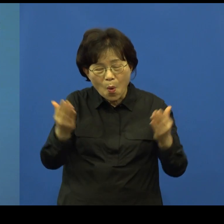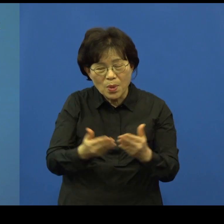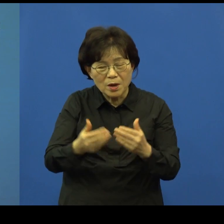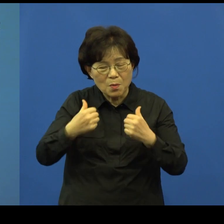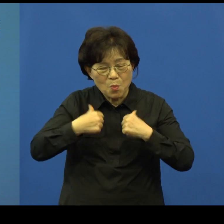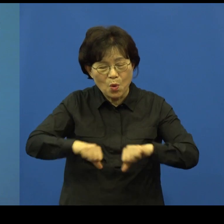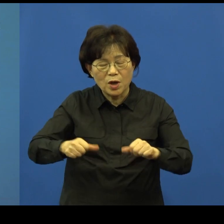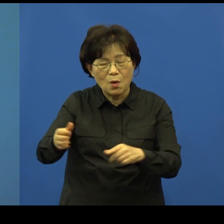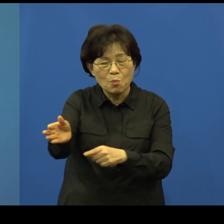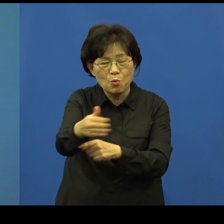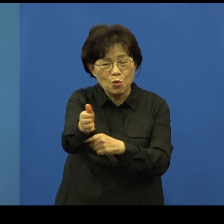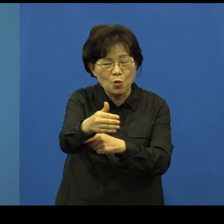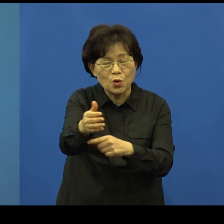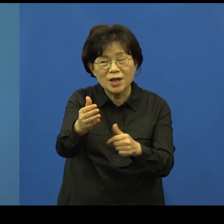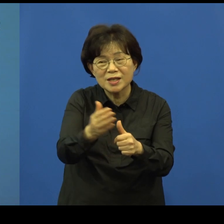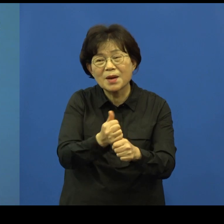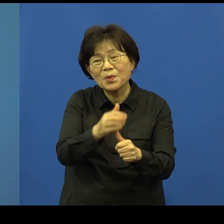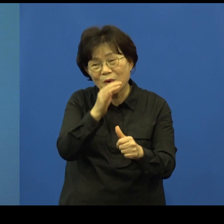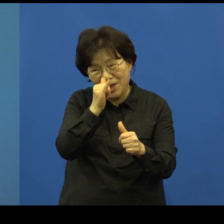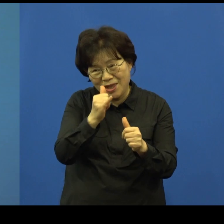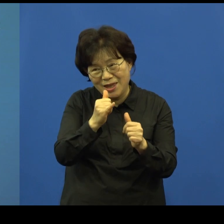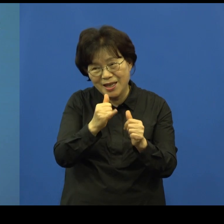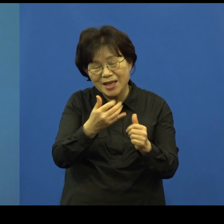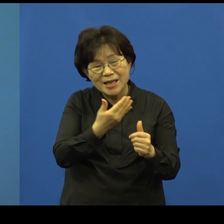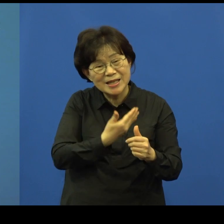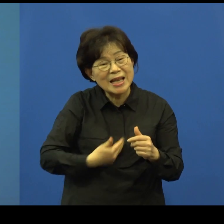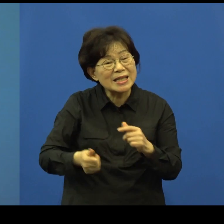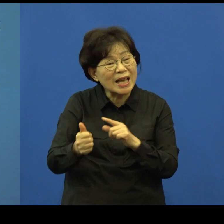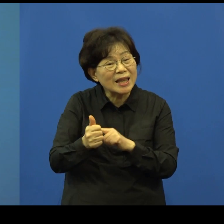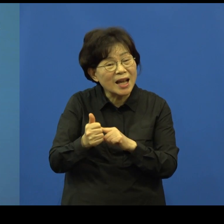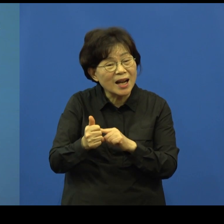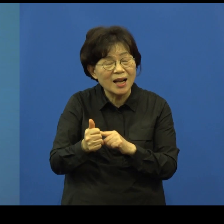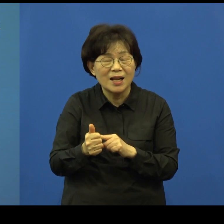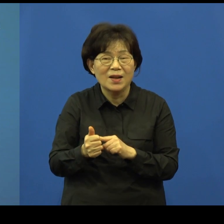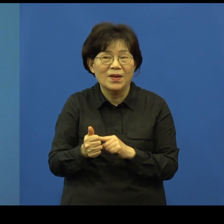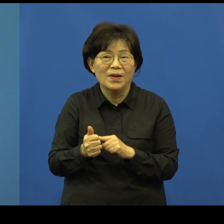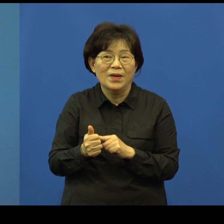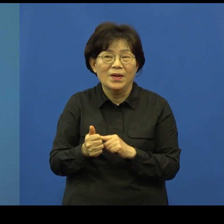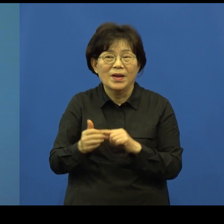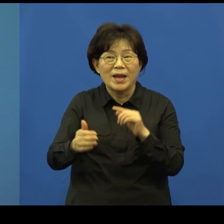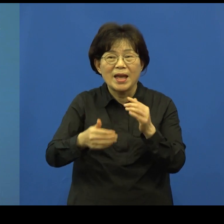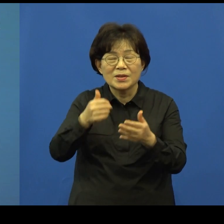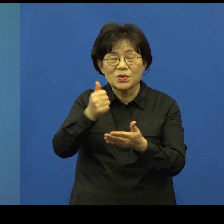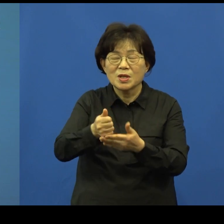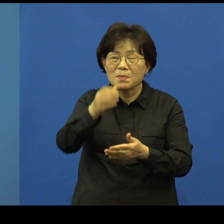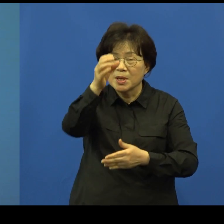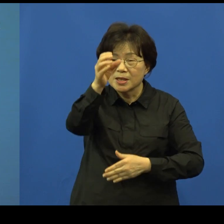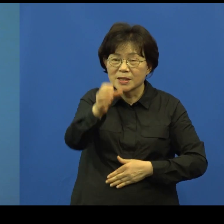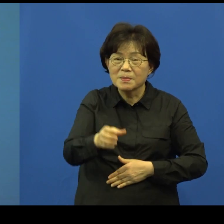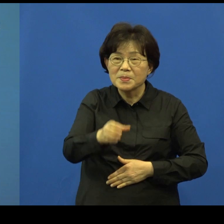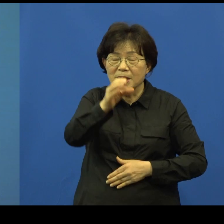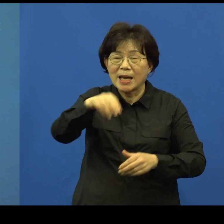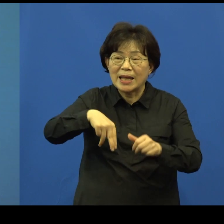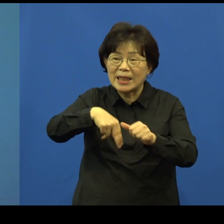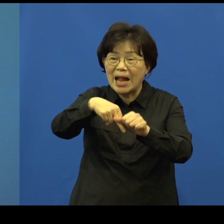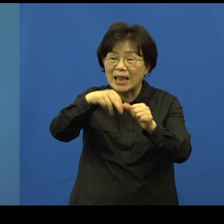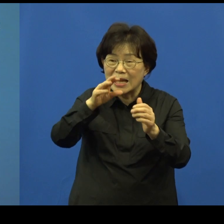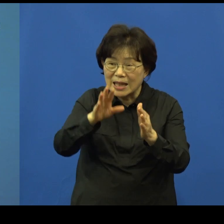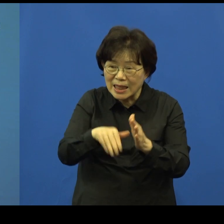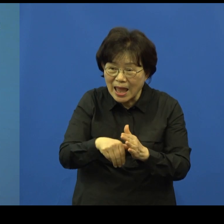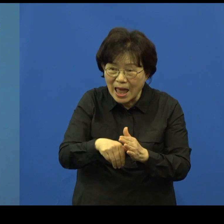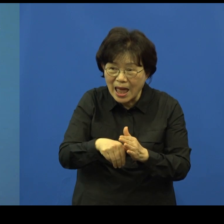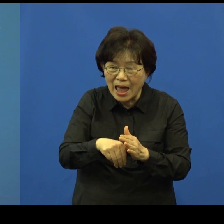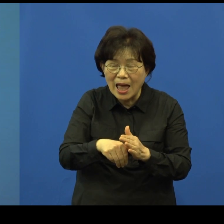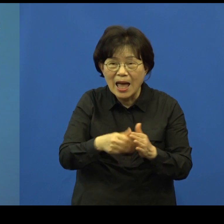말짜지. 그 정도 배신했으면 끝난 거예요. 예수님이 십자가에 매달릴 때